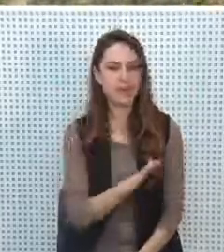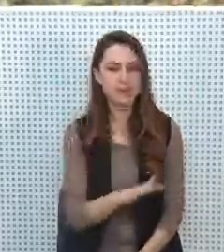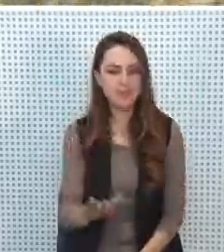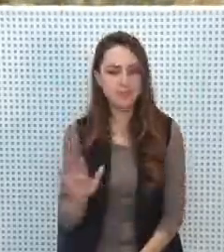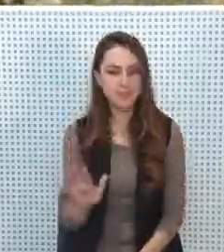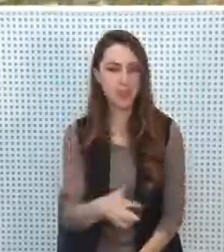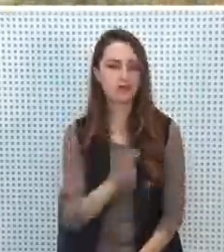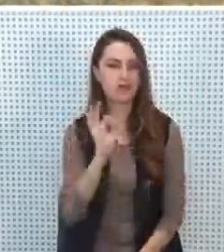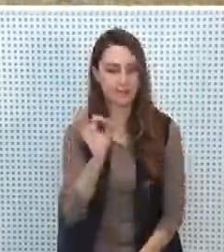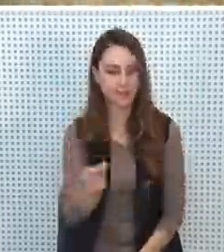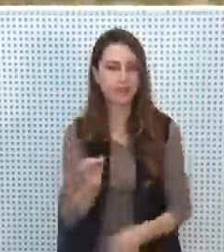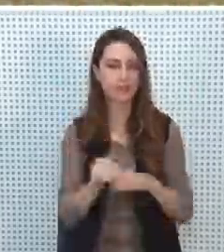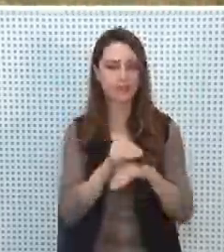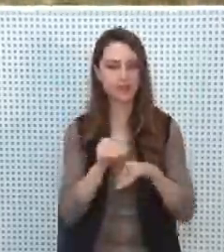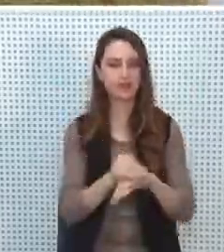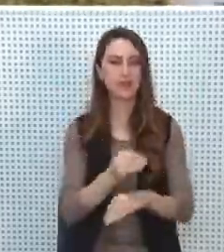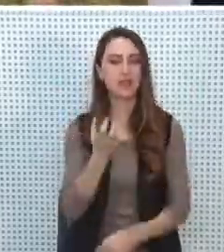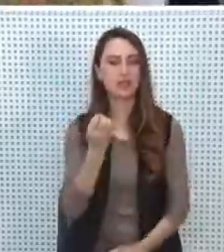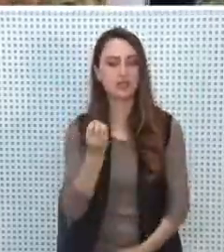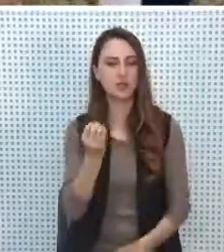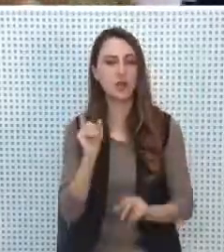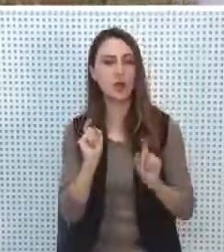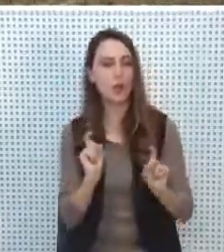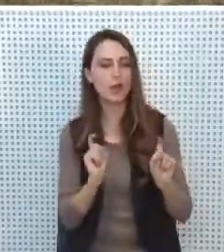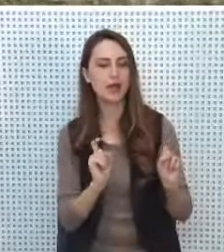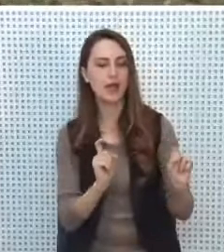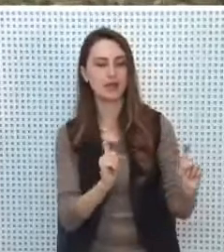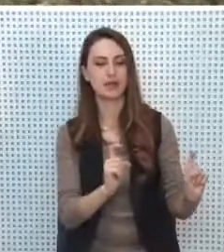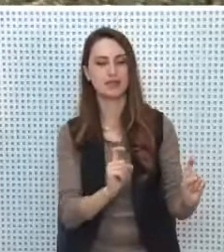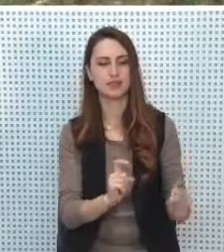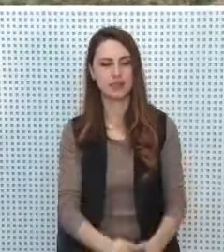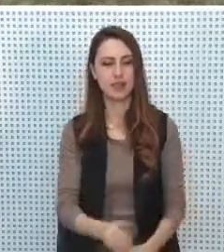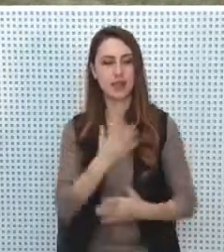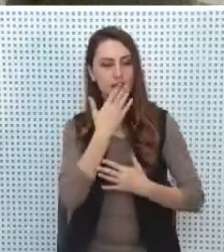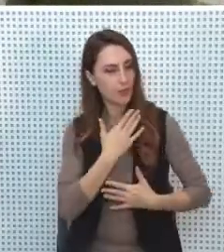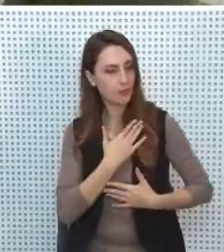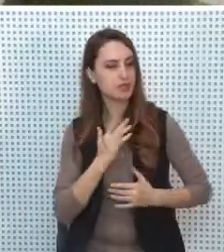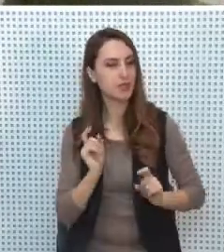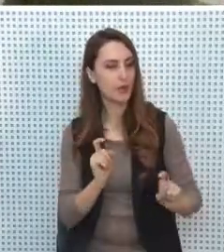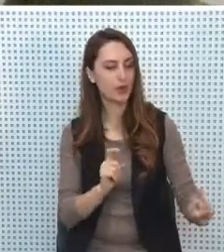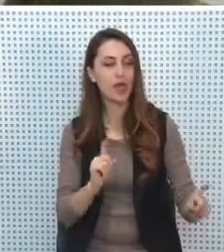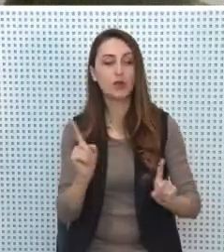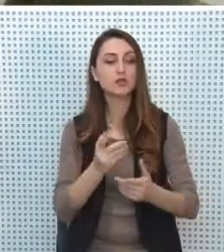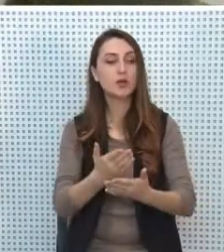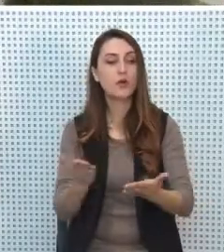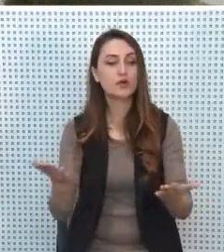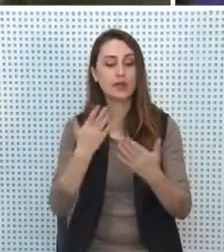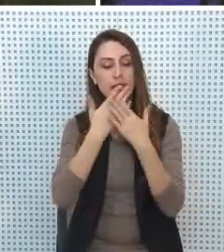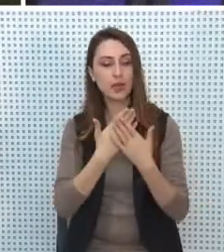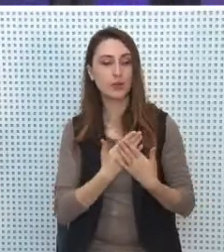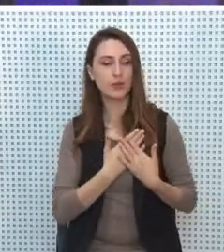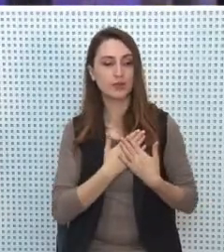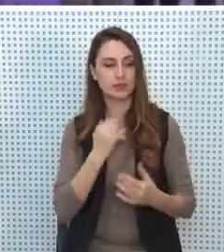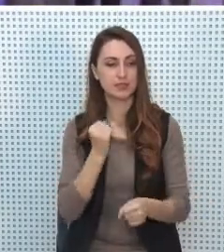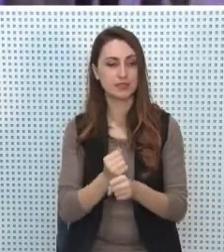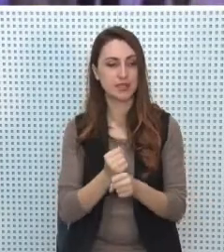Баскетбол, верно, молодцы. Еще легкая атлетика, да? Любите легкую атлетику. Что вы умеете